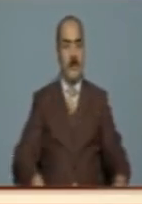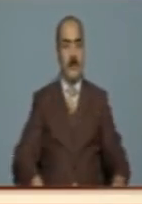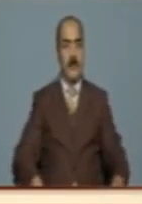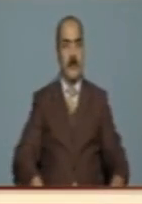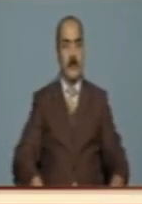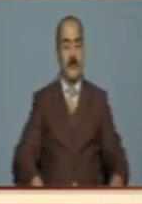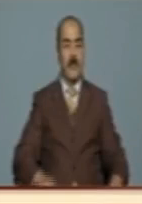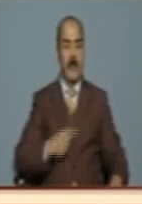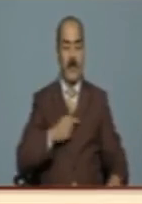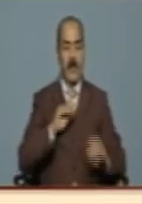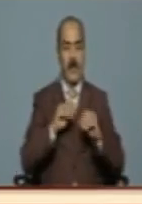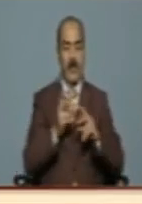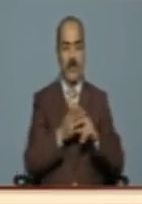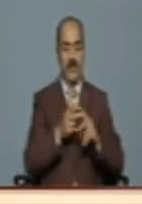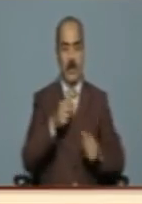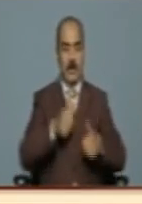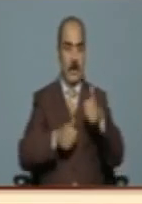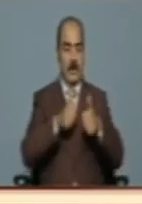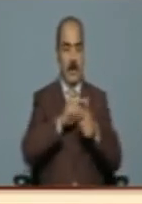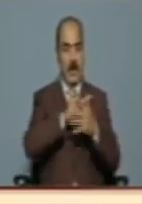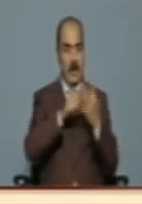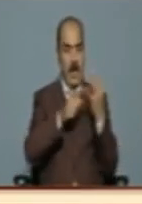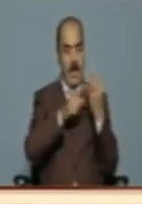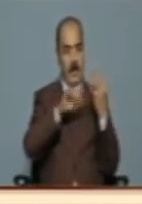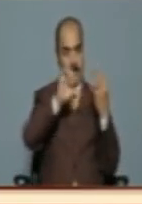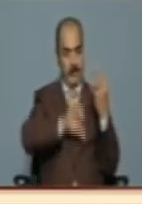وأقول للمرشحين الذين لم يحالفوا بالتوفيق،